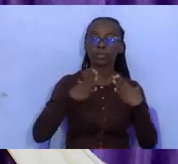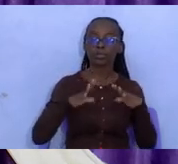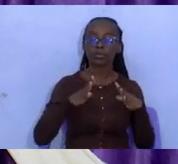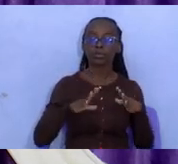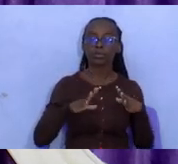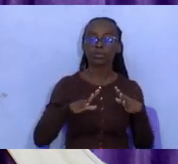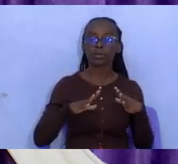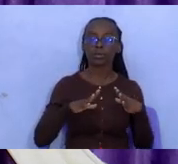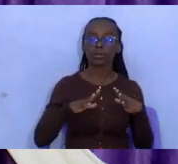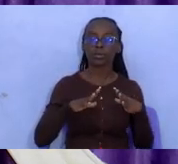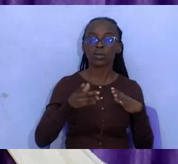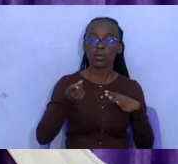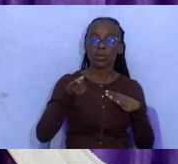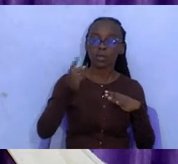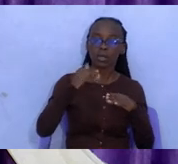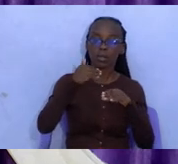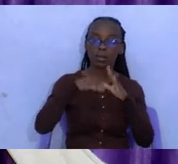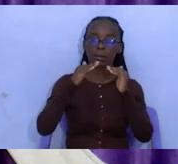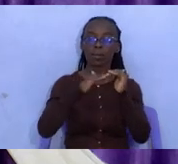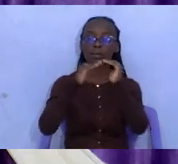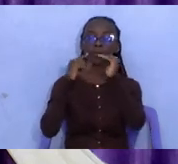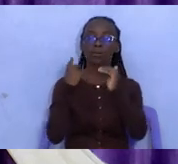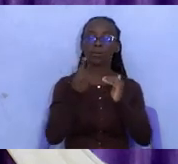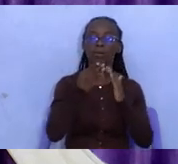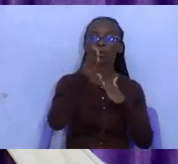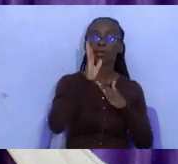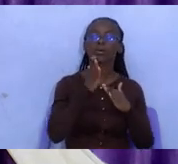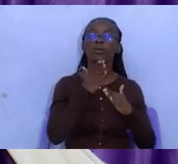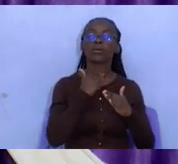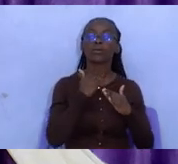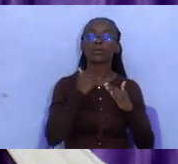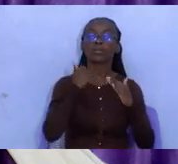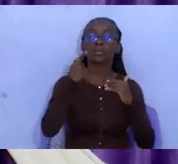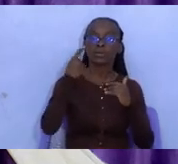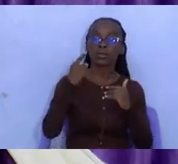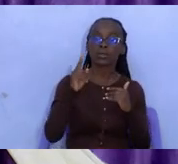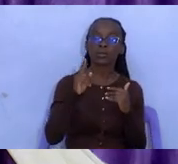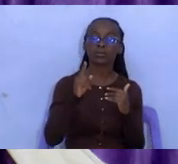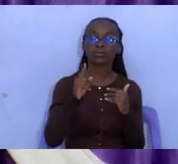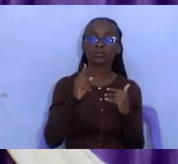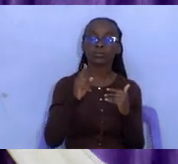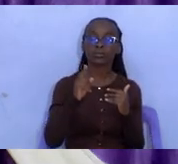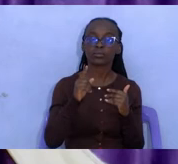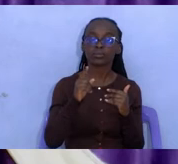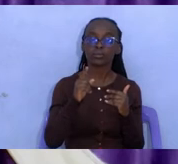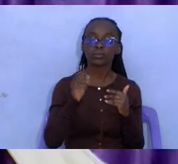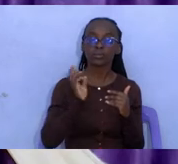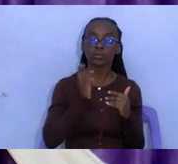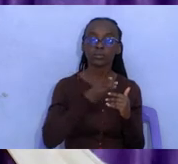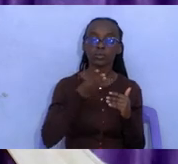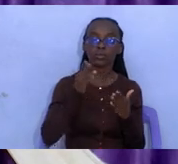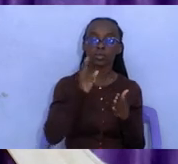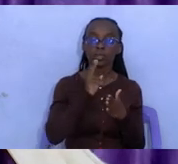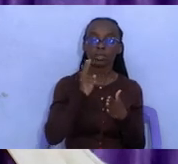wafikie kiwango ambacho ni kile ambacho Mungu anatarajia wafikie. Nataka tuweze kuangalia maisha ya mtu mwingine